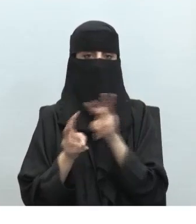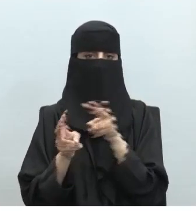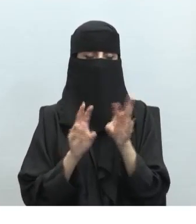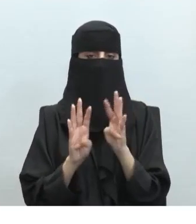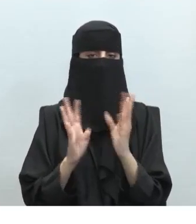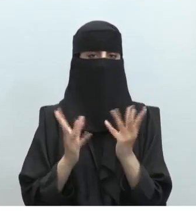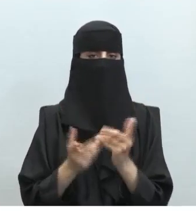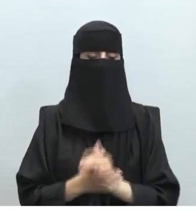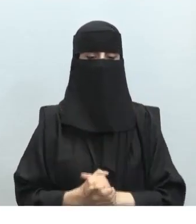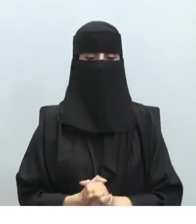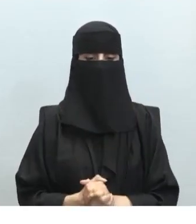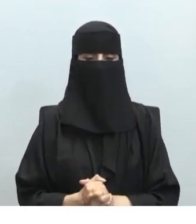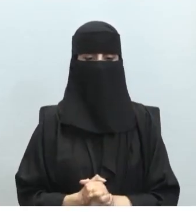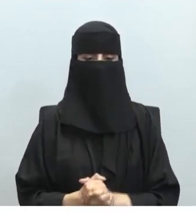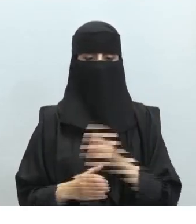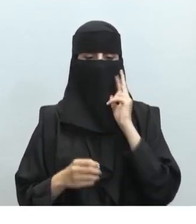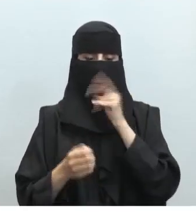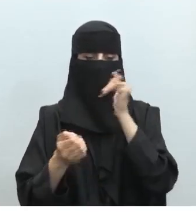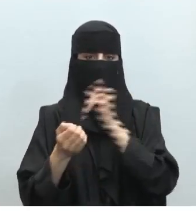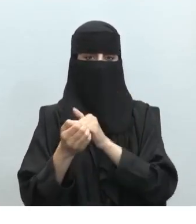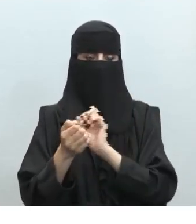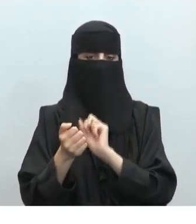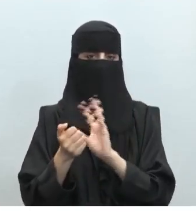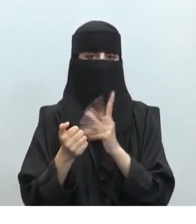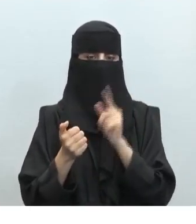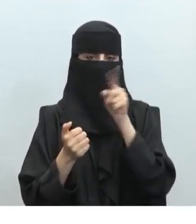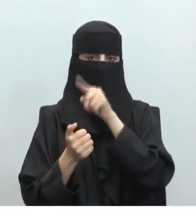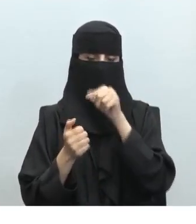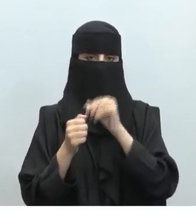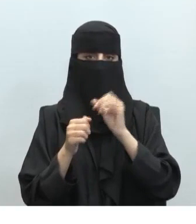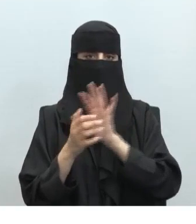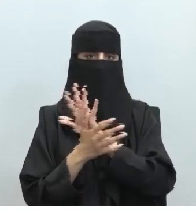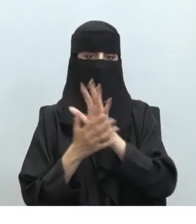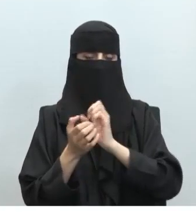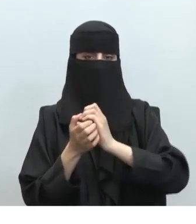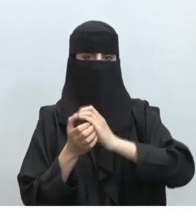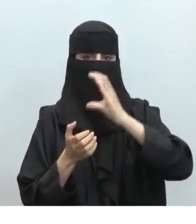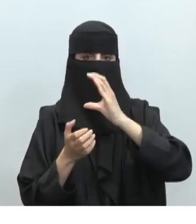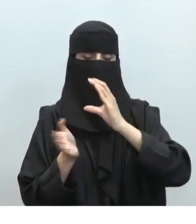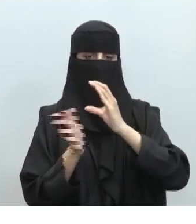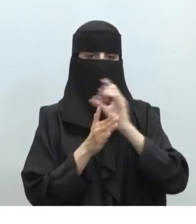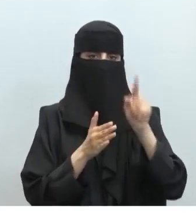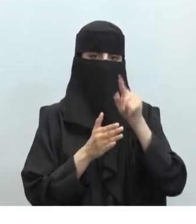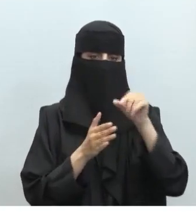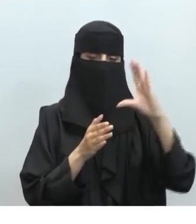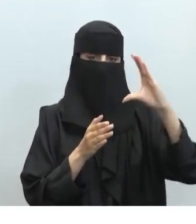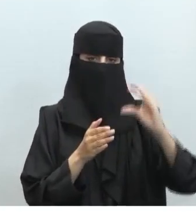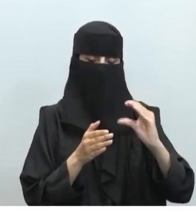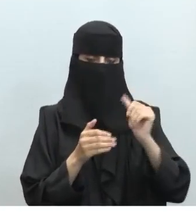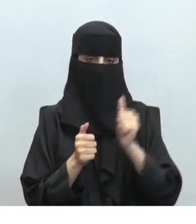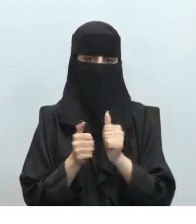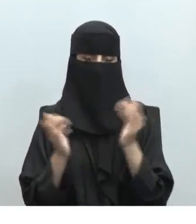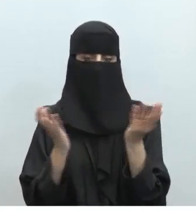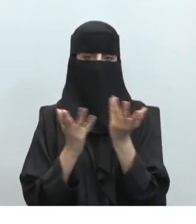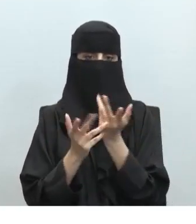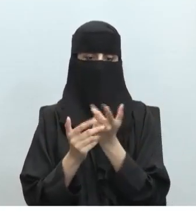اكس والكروموسوم الجنسي واي الكروموسوم الجنسي اكس على مستوى الحجم اكبر حجما من الكروموسوم الجنسي واي على مستوى عدد الجينات مثل ما